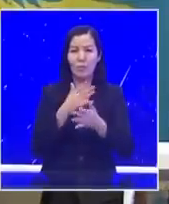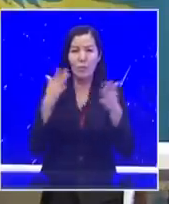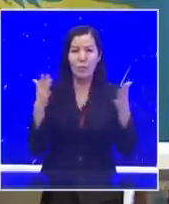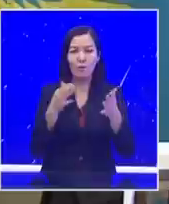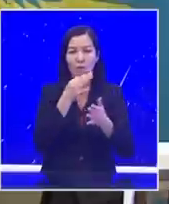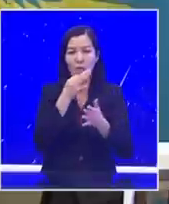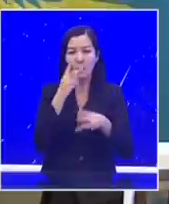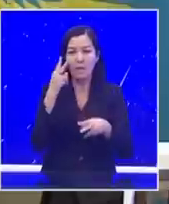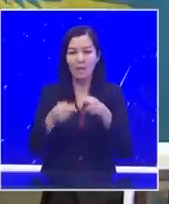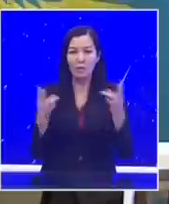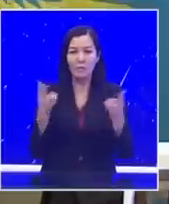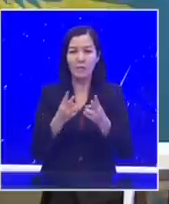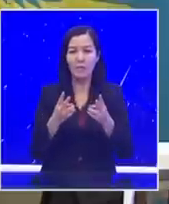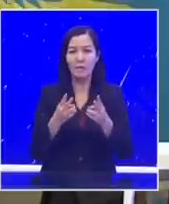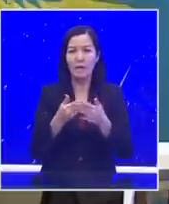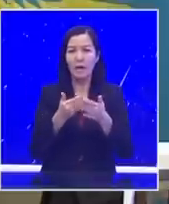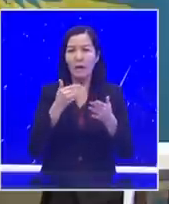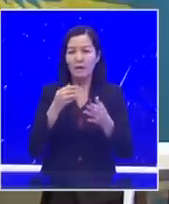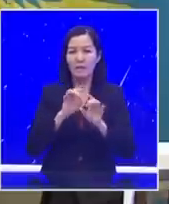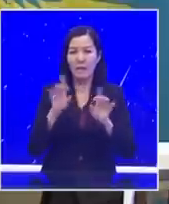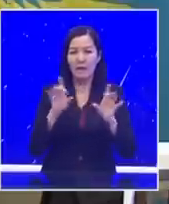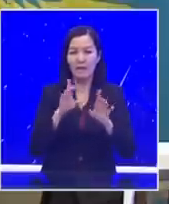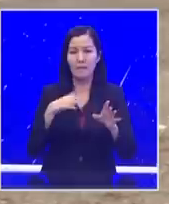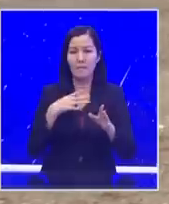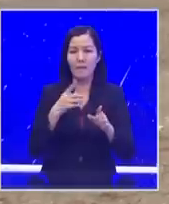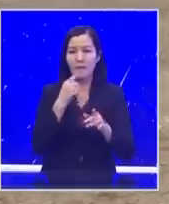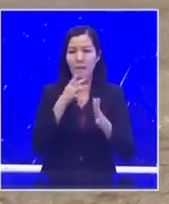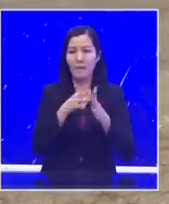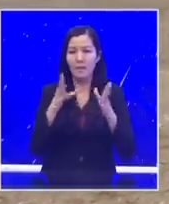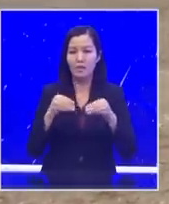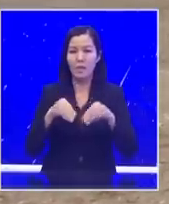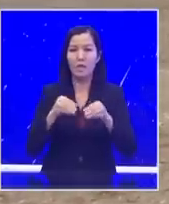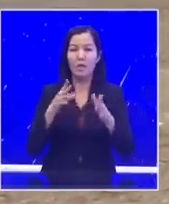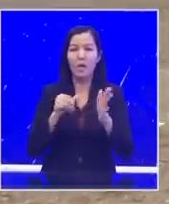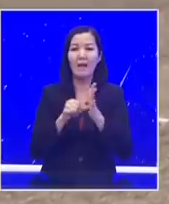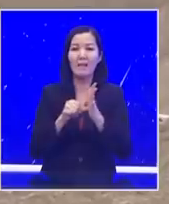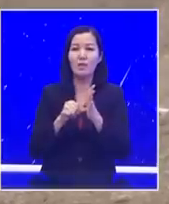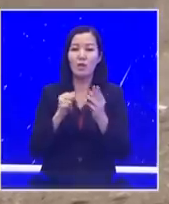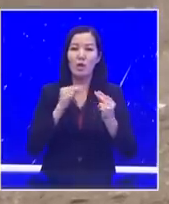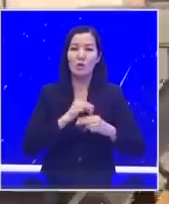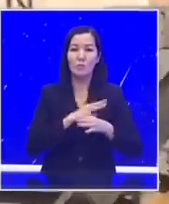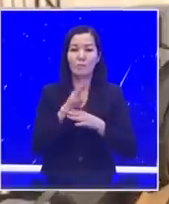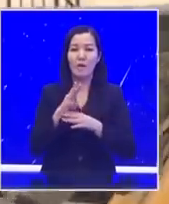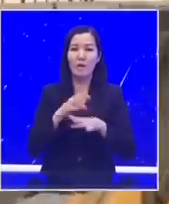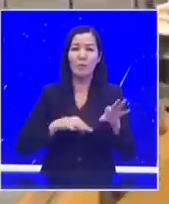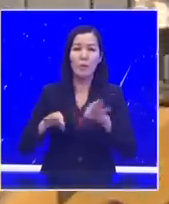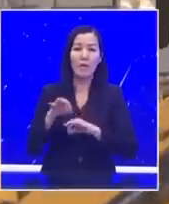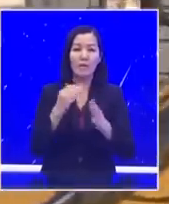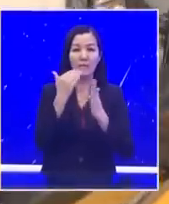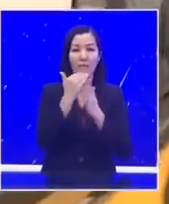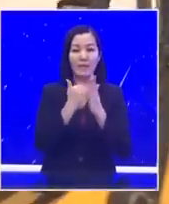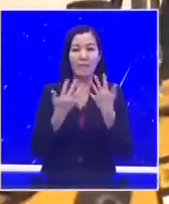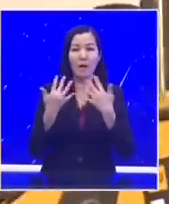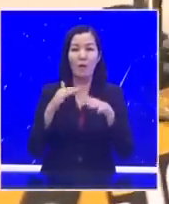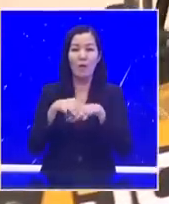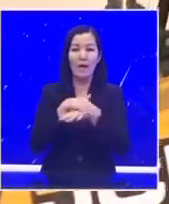больше, чем раньше. Я вам сказал, по свекле особенно. 6-шысы жұмыспен қамтудың жол картасы. Бағдарлама бойынша ауыл